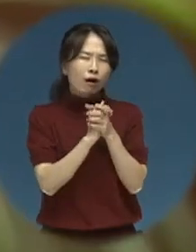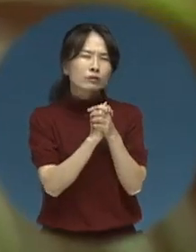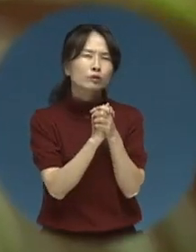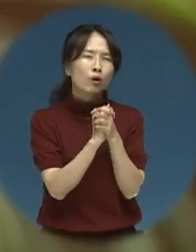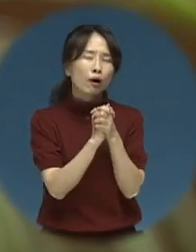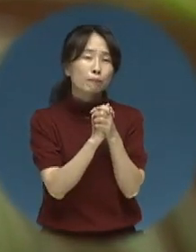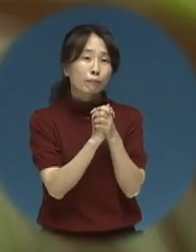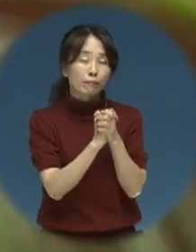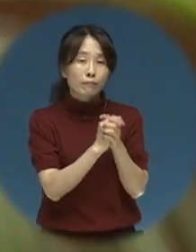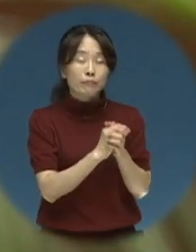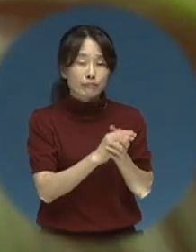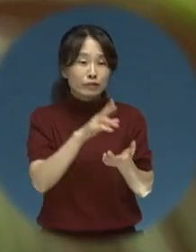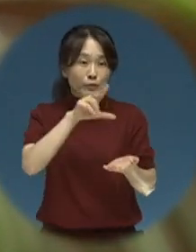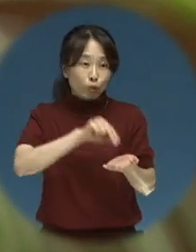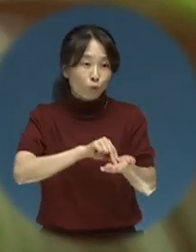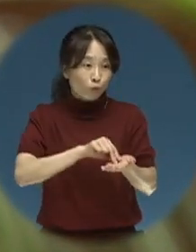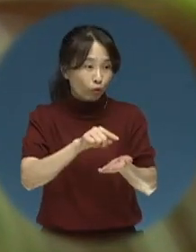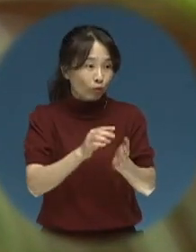간절함이라는 네. 시집이거든요. 네, 네. 네.